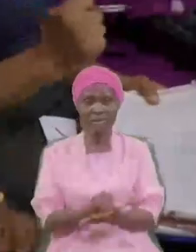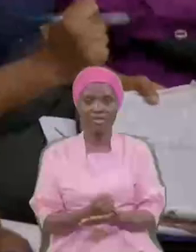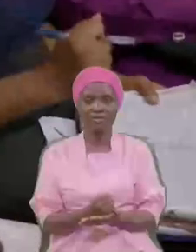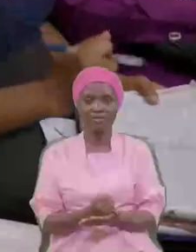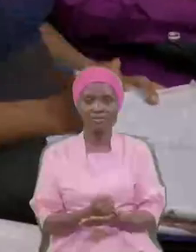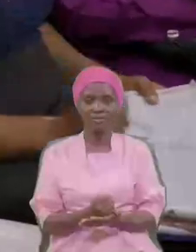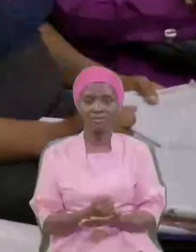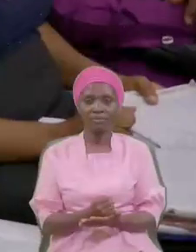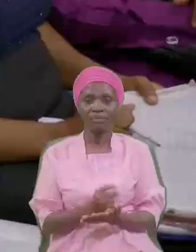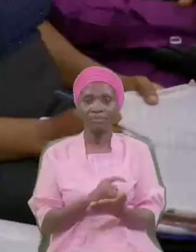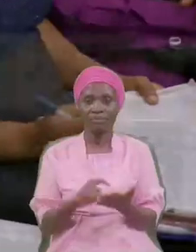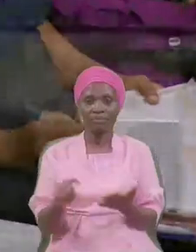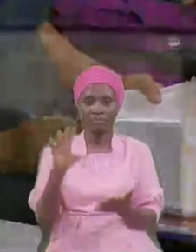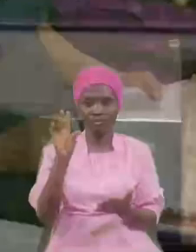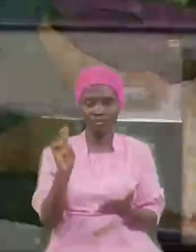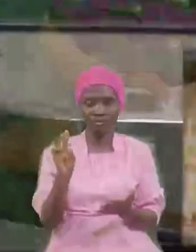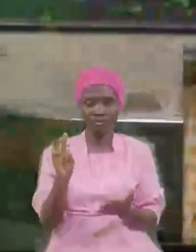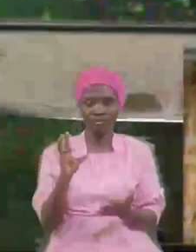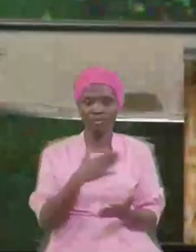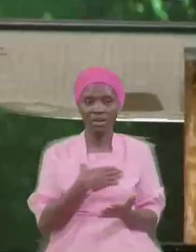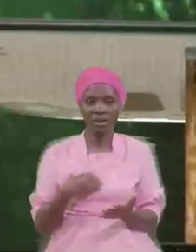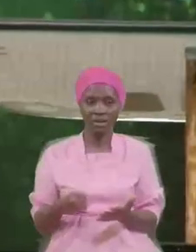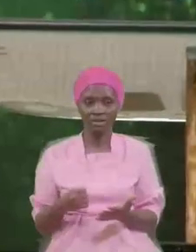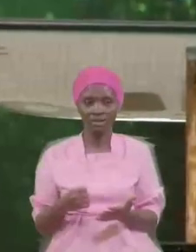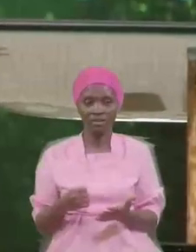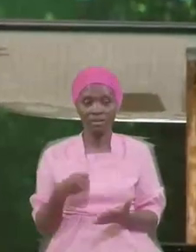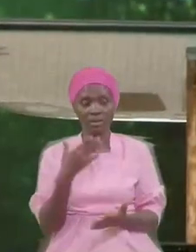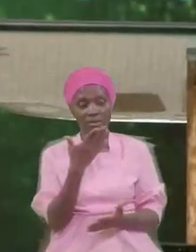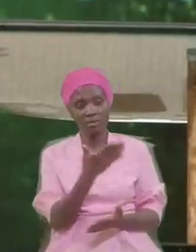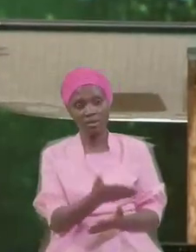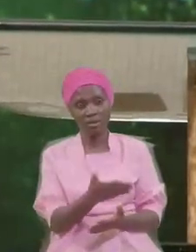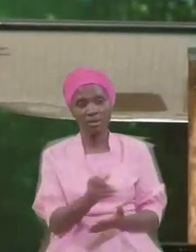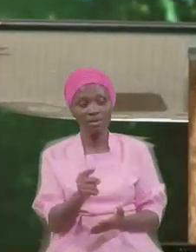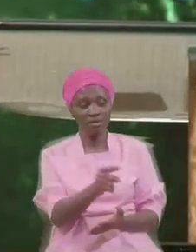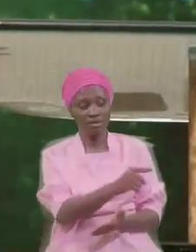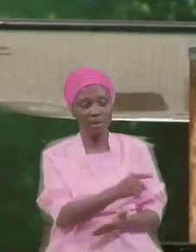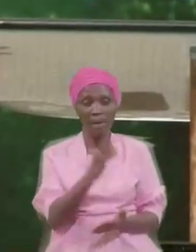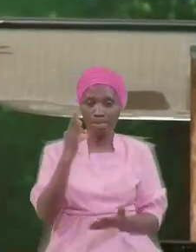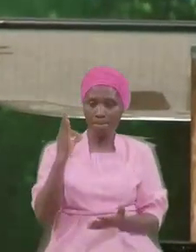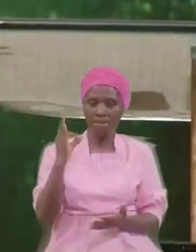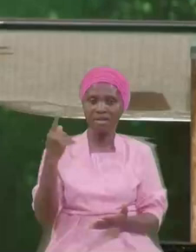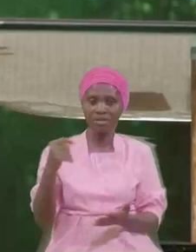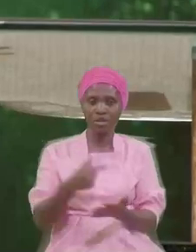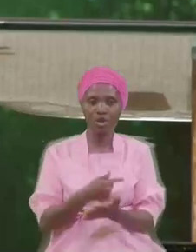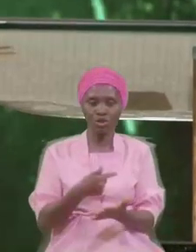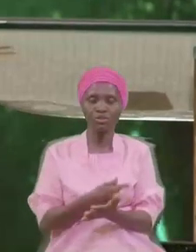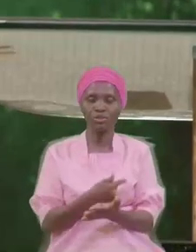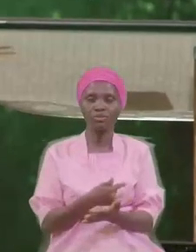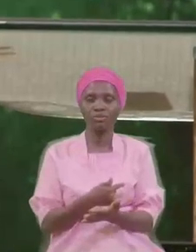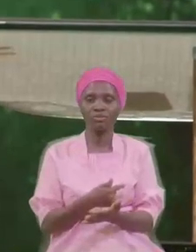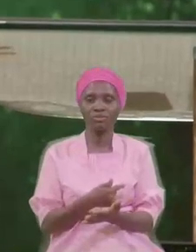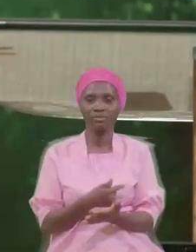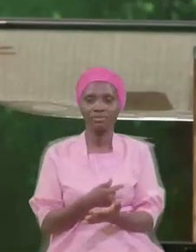soir. Verset 7. Et ils y annonçaient la bonne nouvelle.